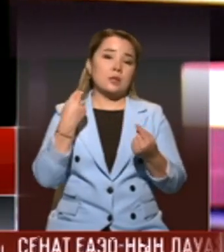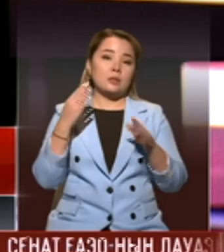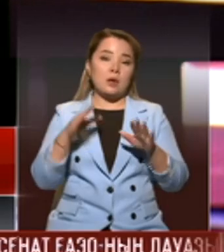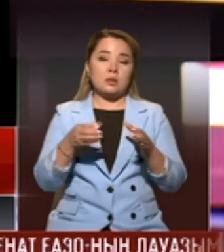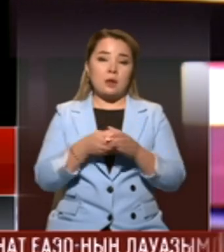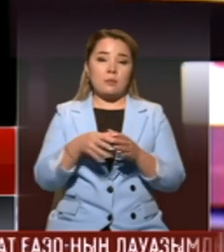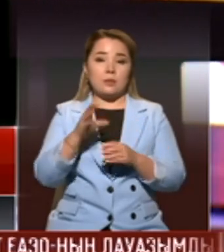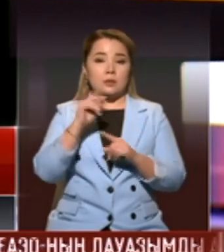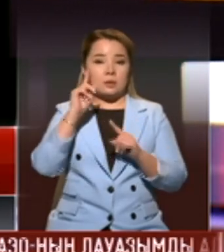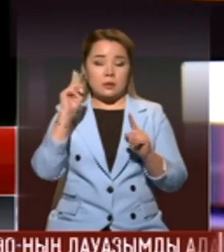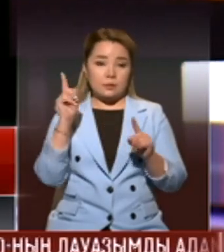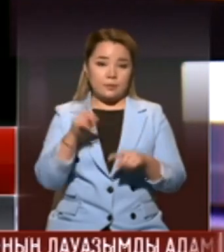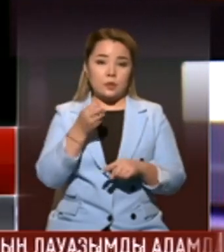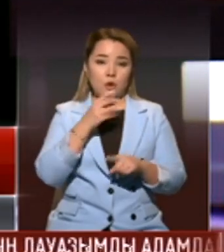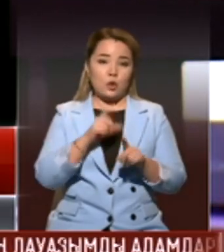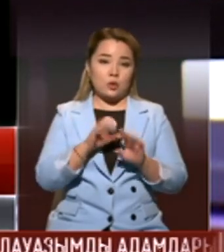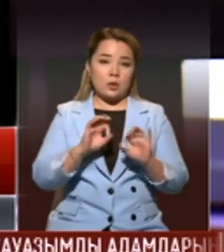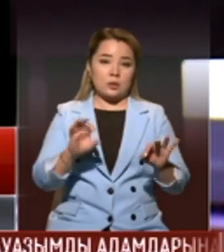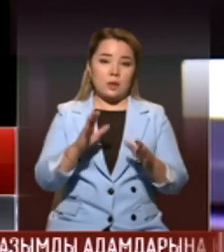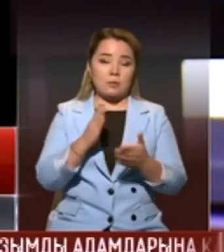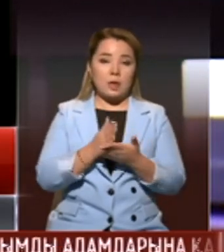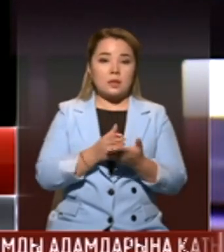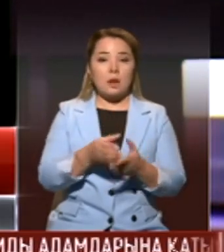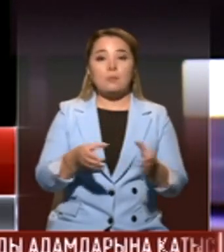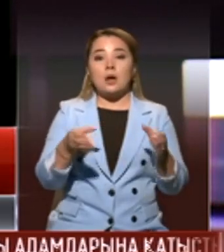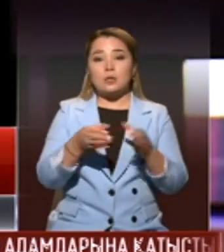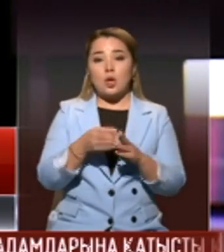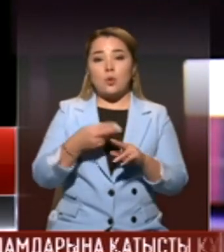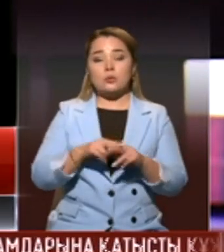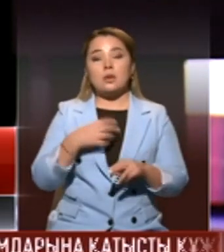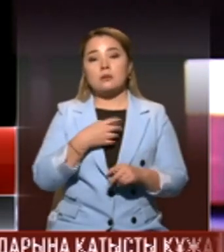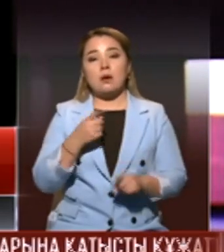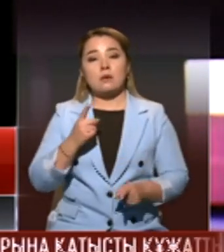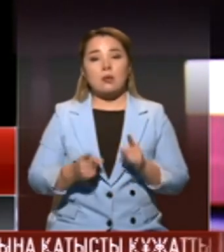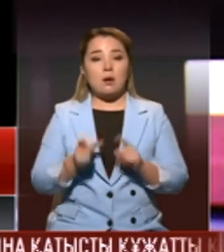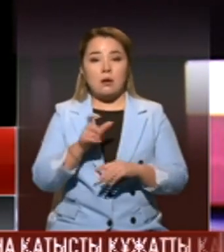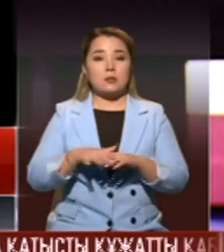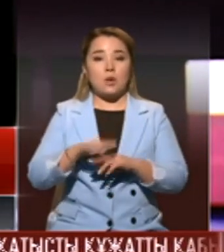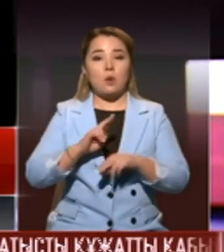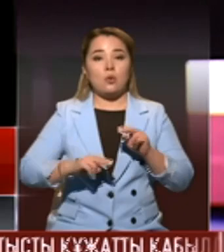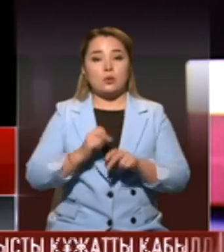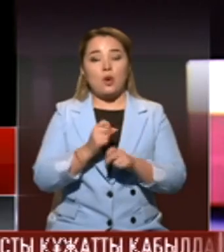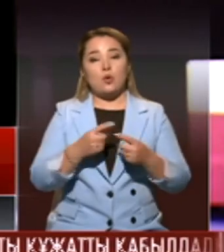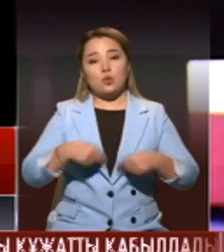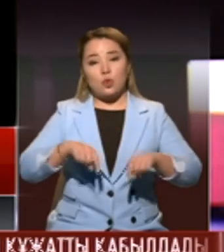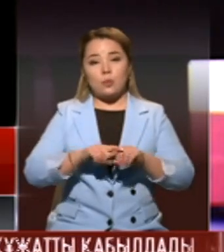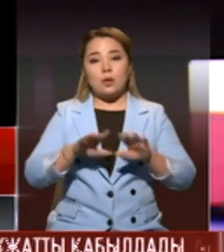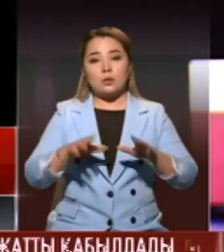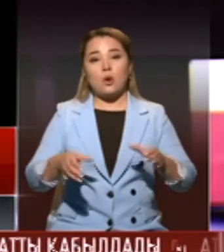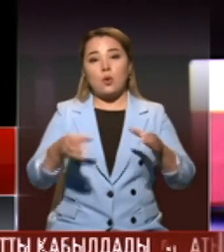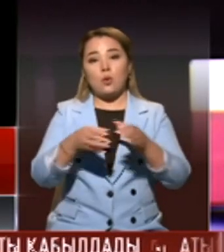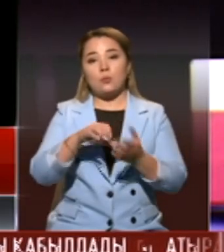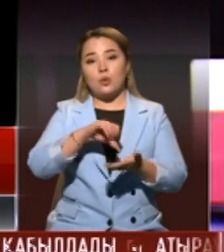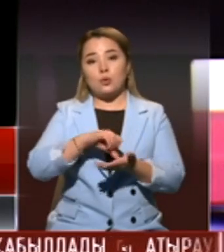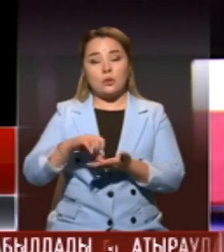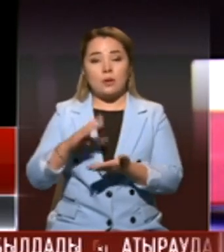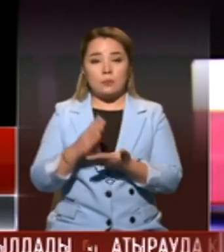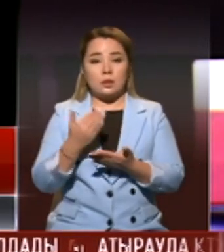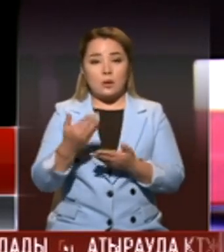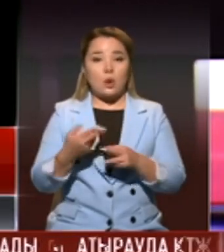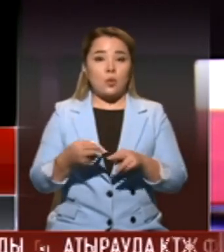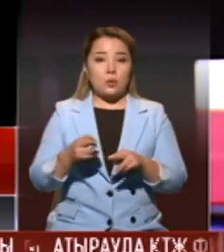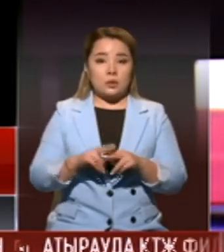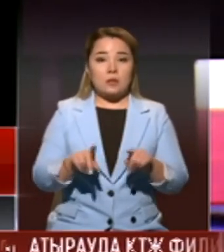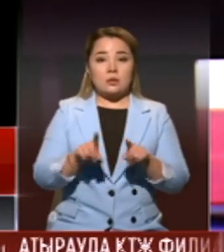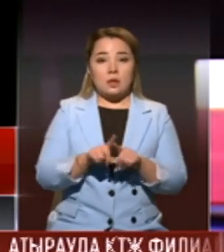бір жақсы сөзі бар. Саяси партия дегеніміз ол нағыз халықтан құралған, ұйымдасқан қоғамдық ұйым деген. Сол